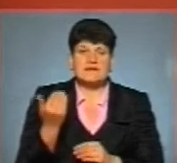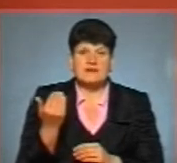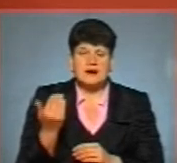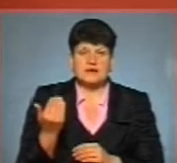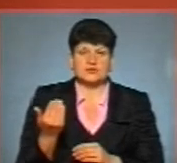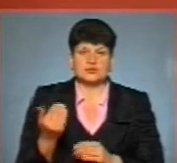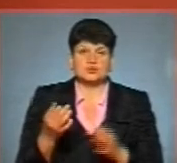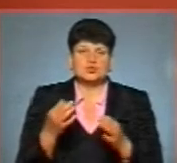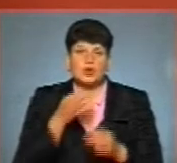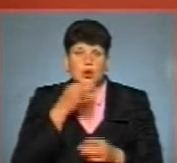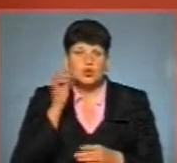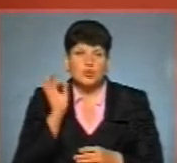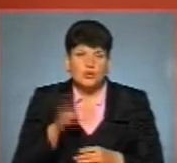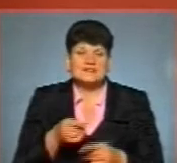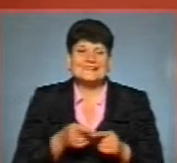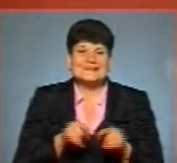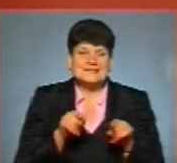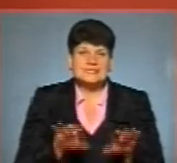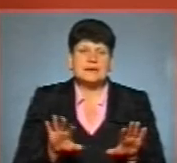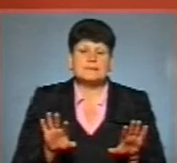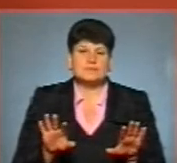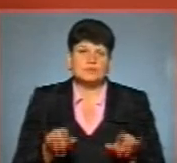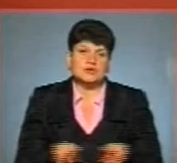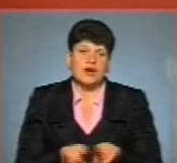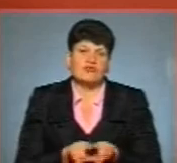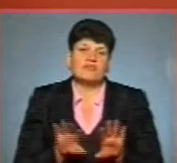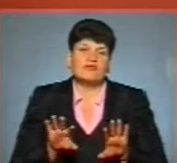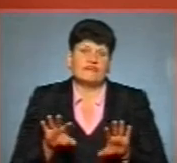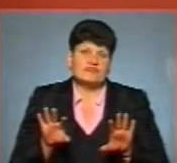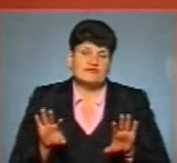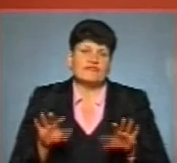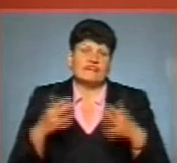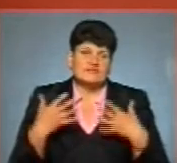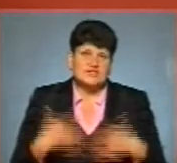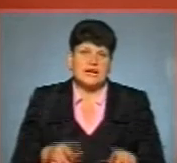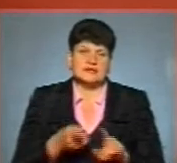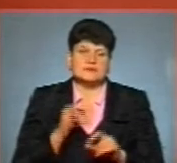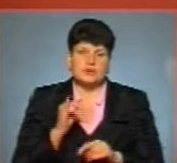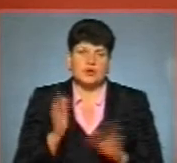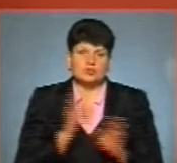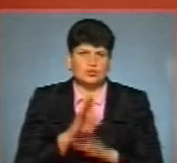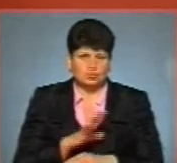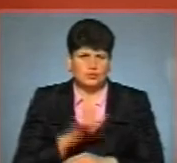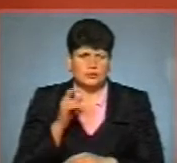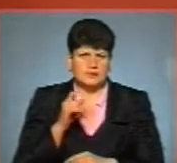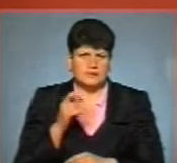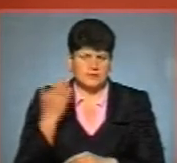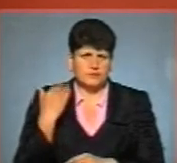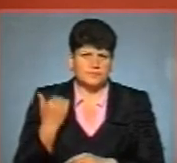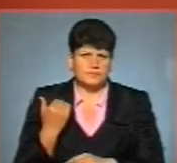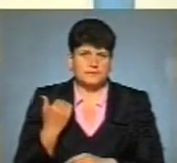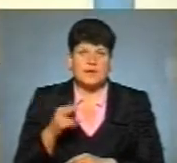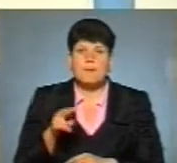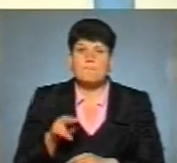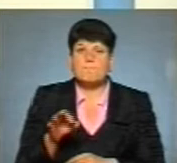з вашого досвіду такі подібні втрати через негоду були в попередні роки на Тернопільщині і в Україні загалом? Чи ні? Ну, про